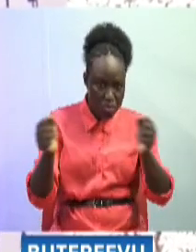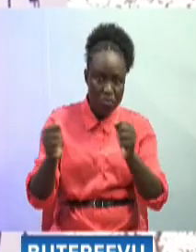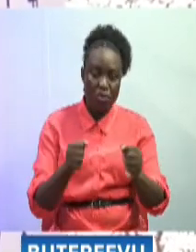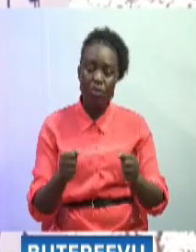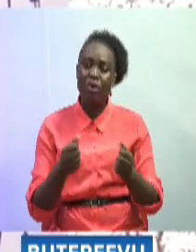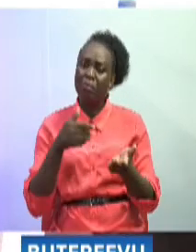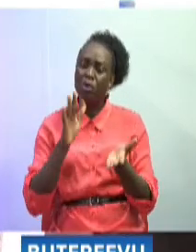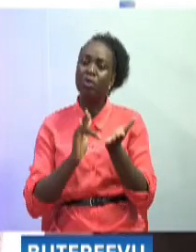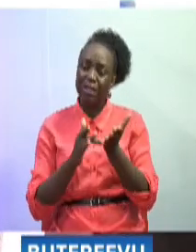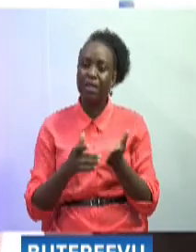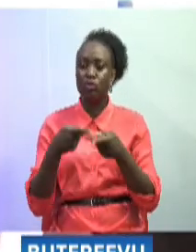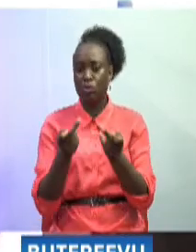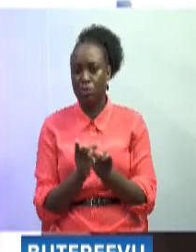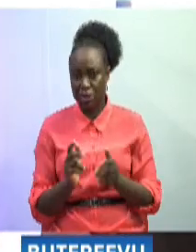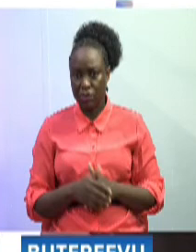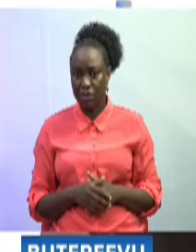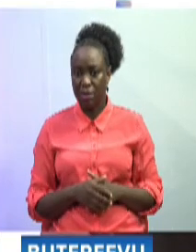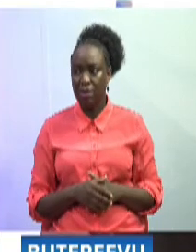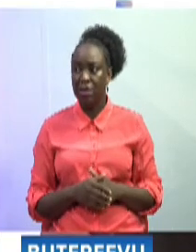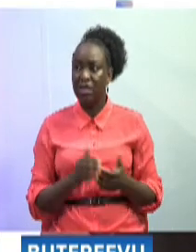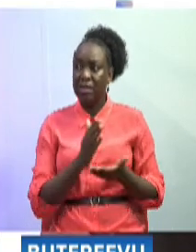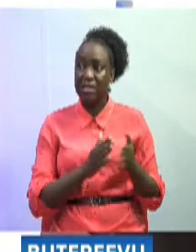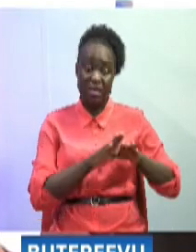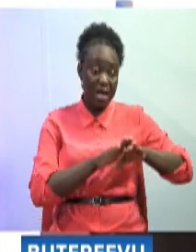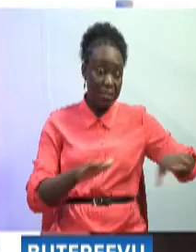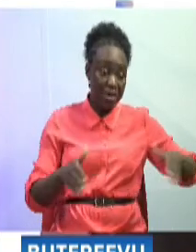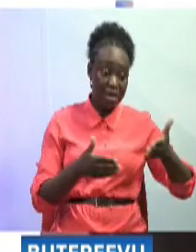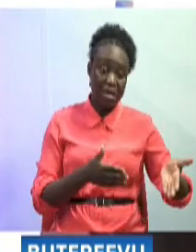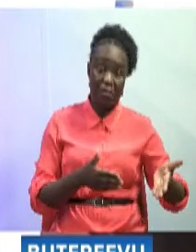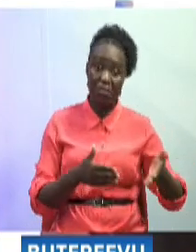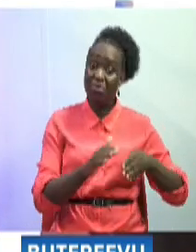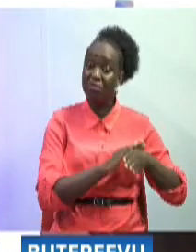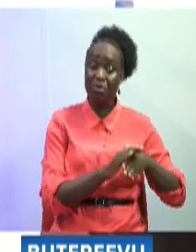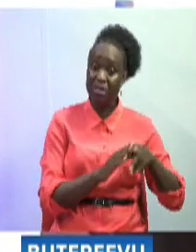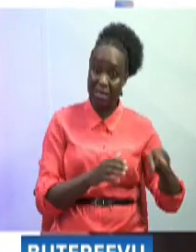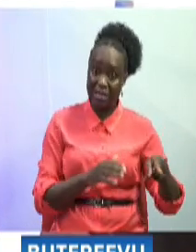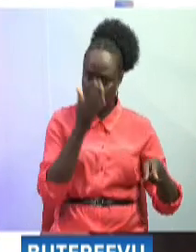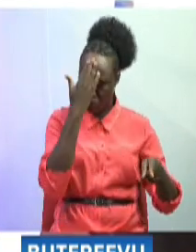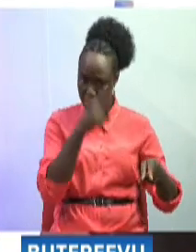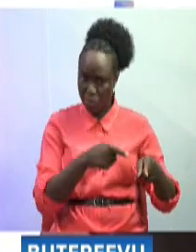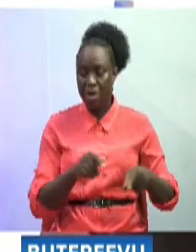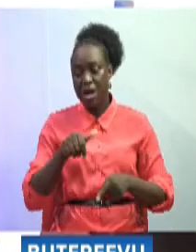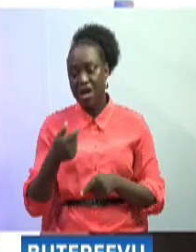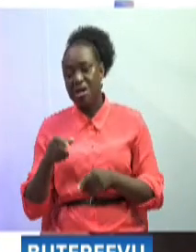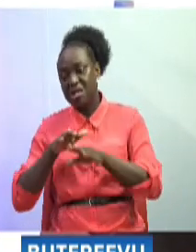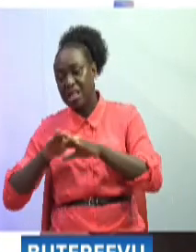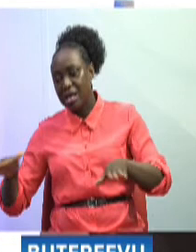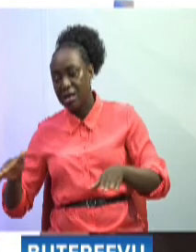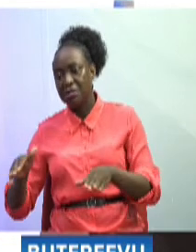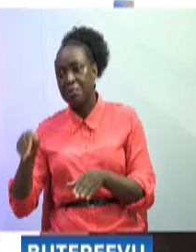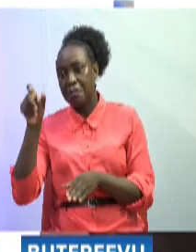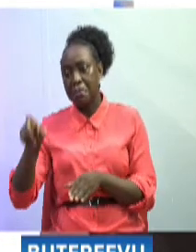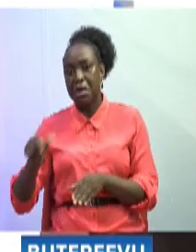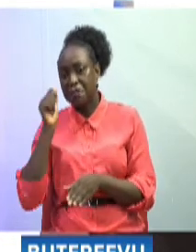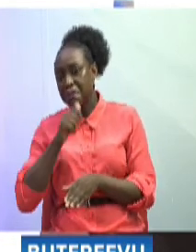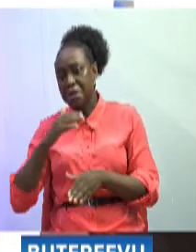biri tekiniko. Waliwo ettaka ly'okosa nga ttaka olwo tulimanyi likola business, ate waliwo ettaka ly'omuntu abeera nalyo nga ate tirina